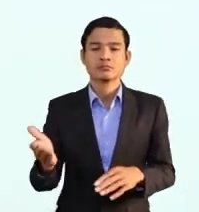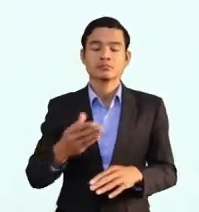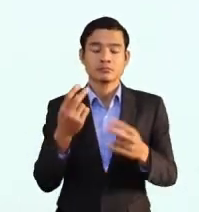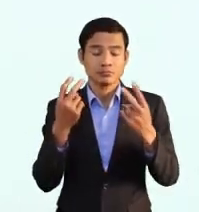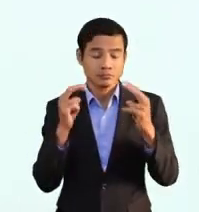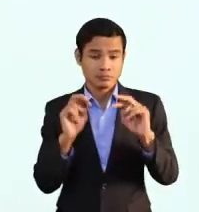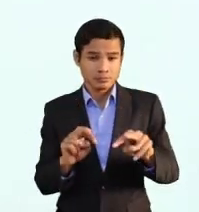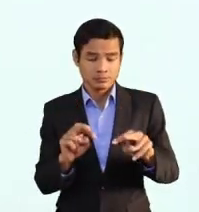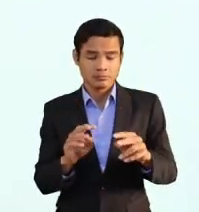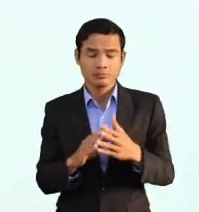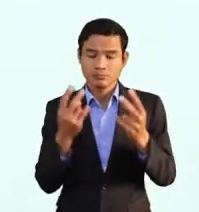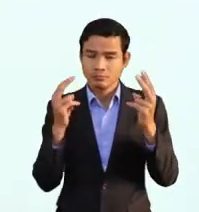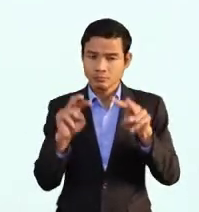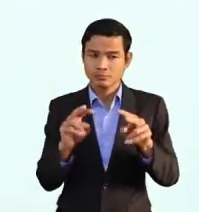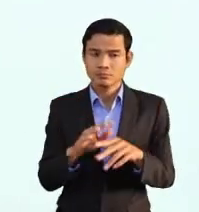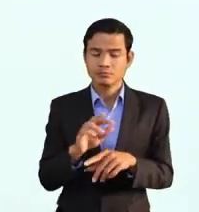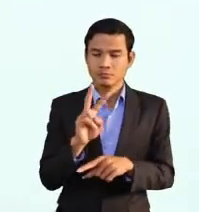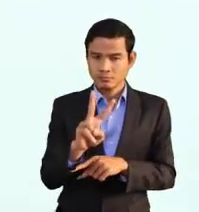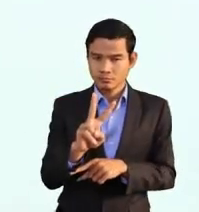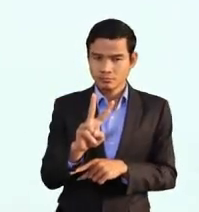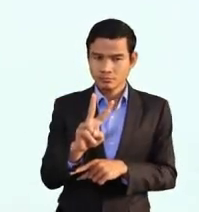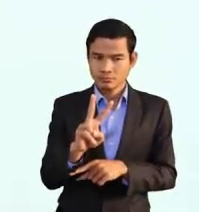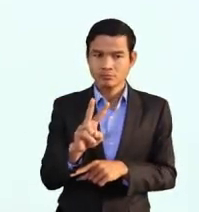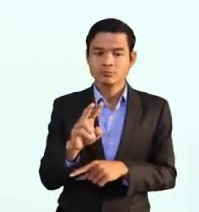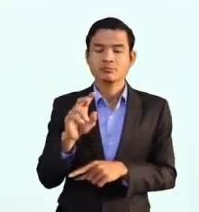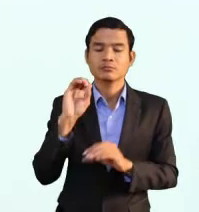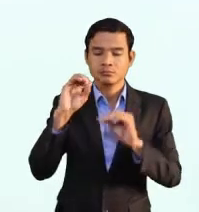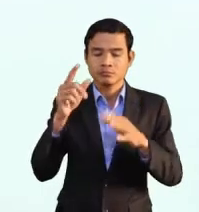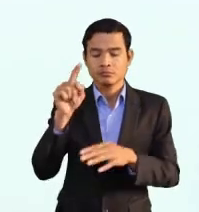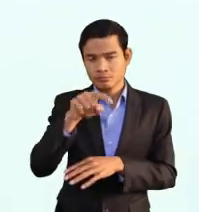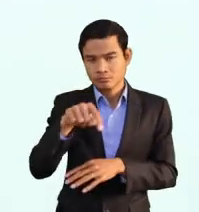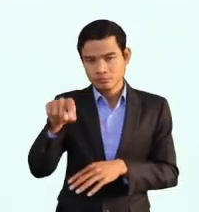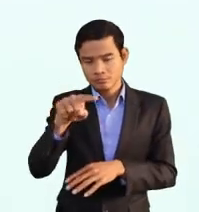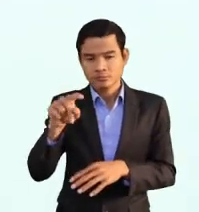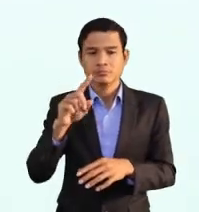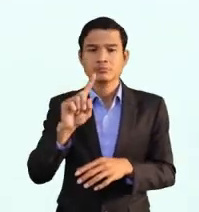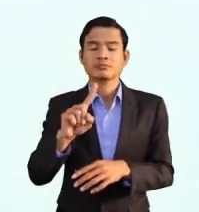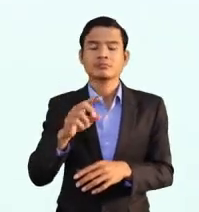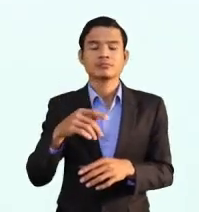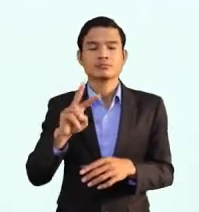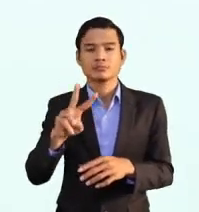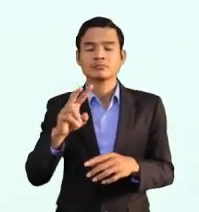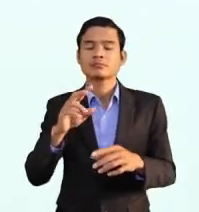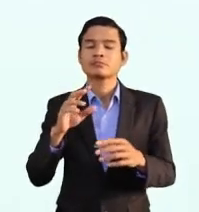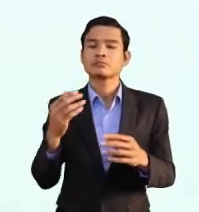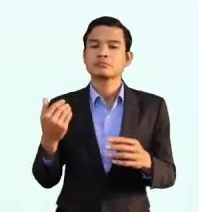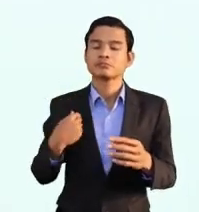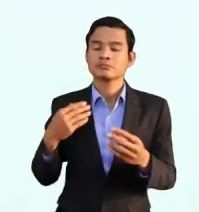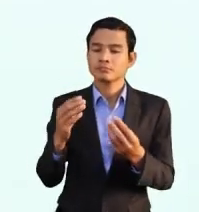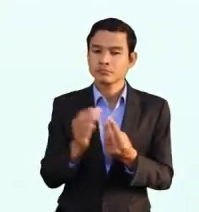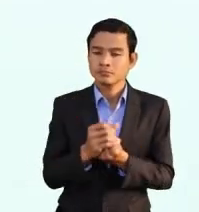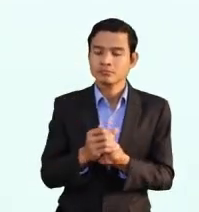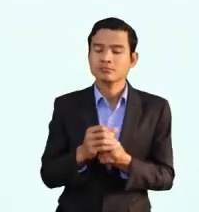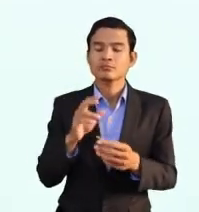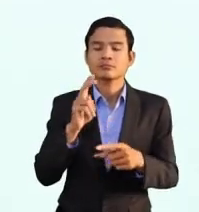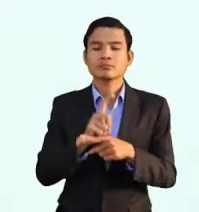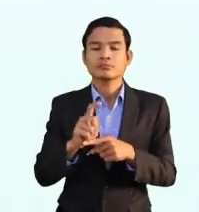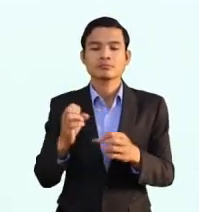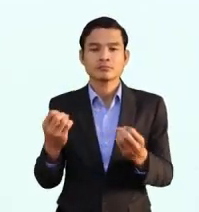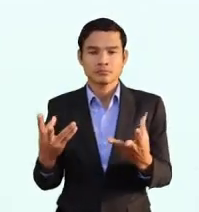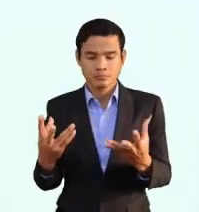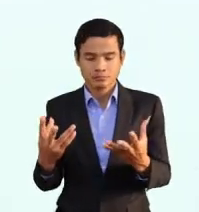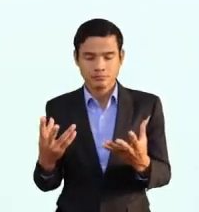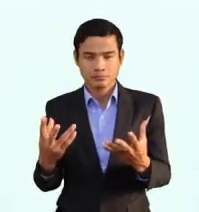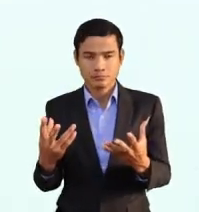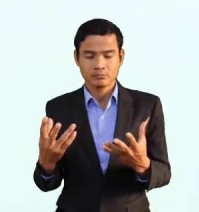thả. Ta, pì nè, nè nè nè khu vùng nè. Pi nè, chia chầm nuôn miên lệch bằng màn khá tùng. Chà